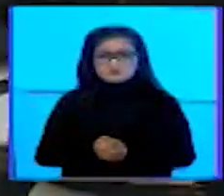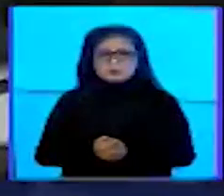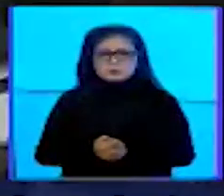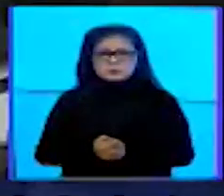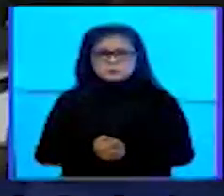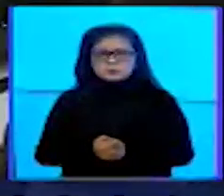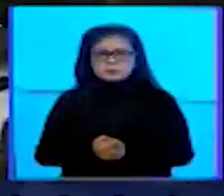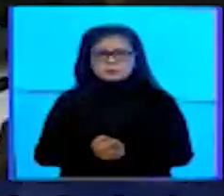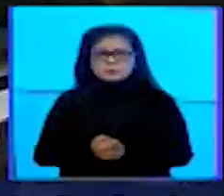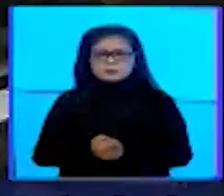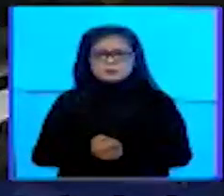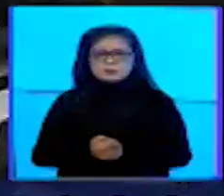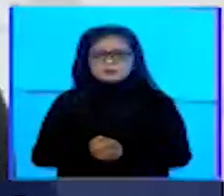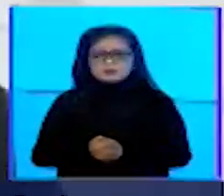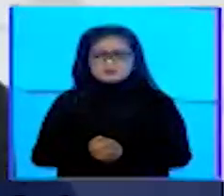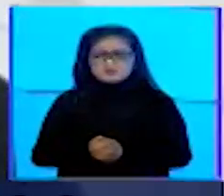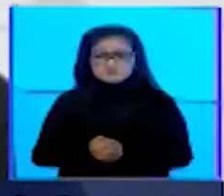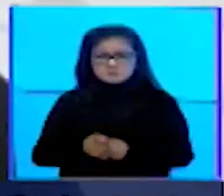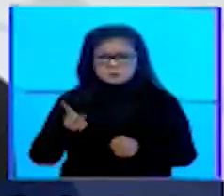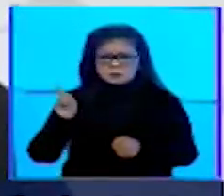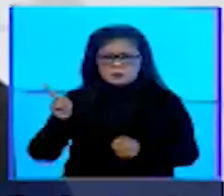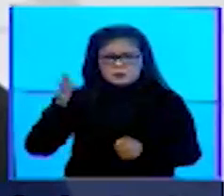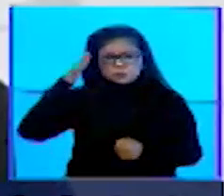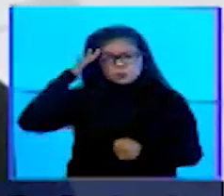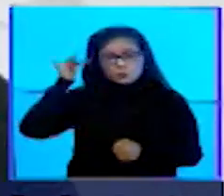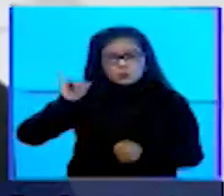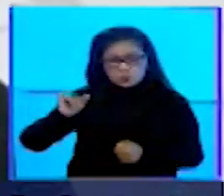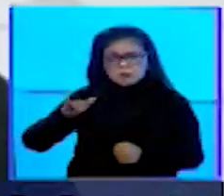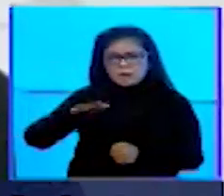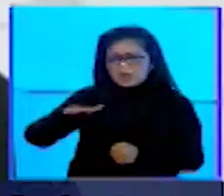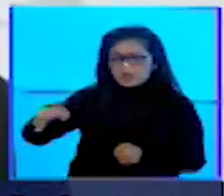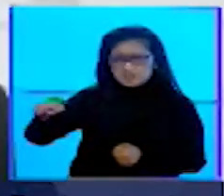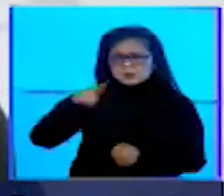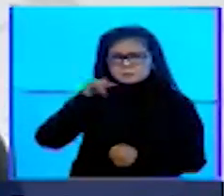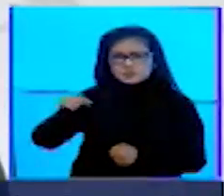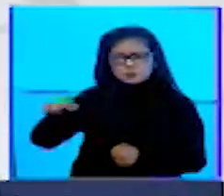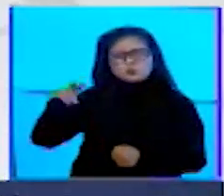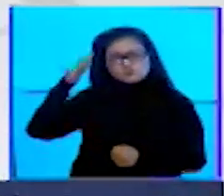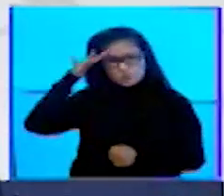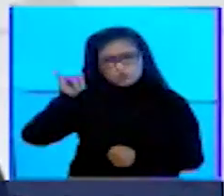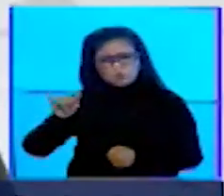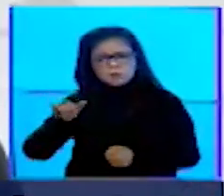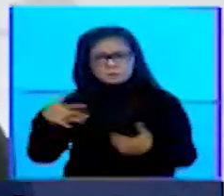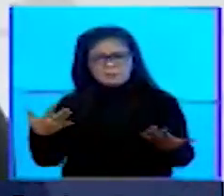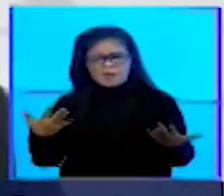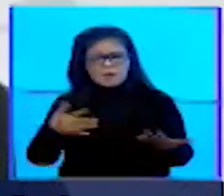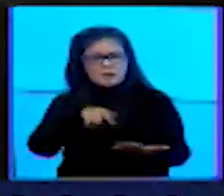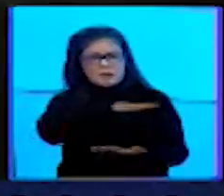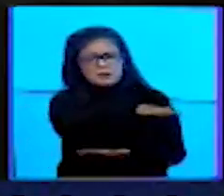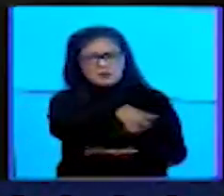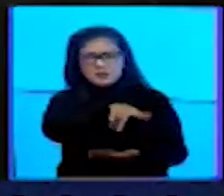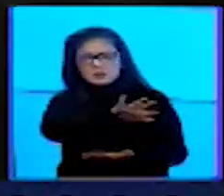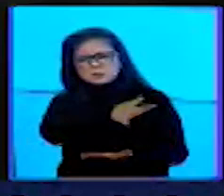Kalau bicara susah mbak ya, mereka itu labil ya. Mereka kadang-kadang